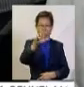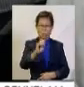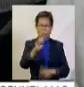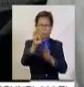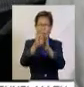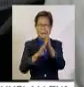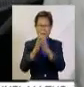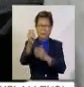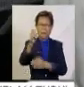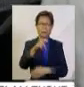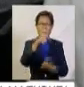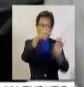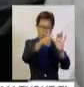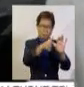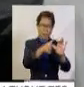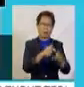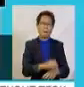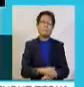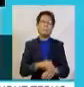bilion ringgit.